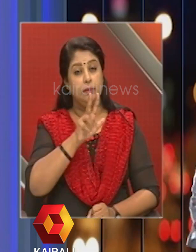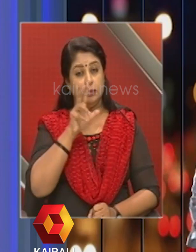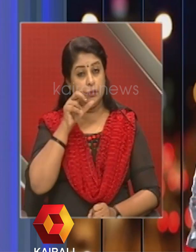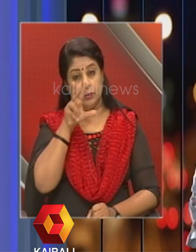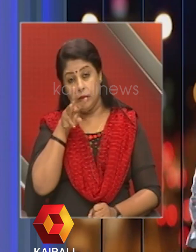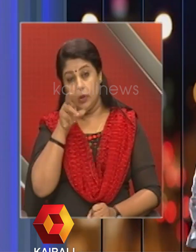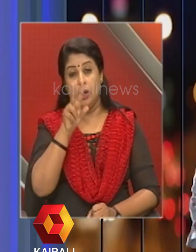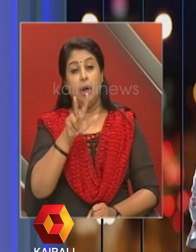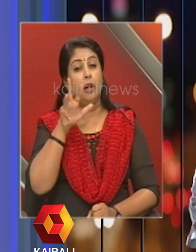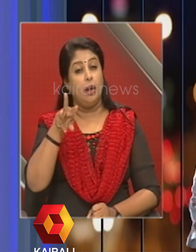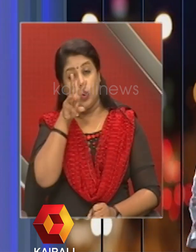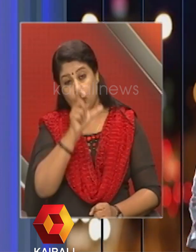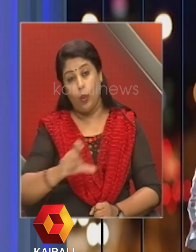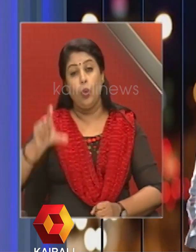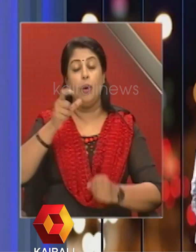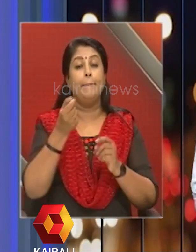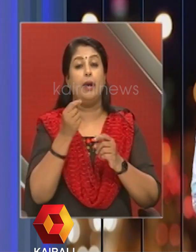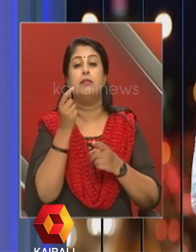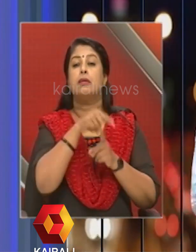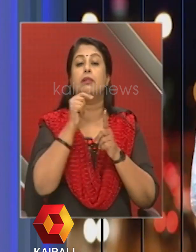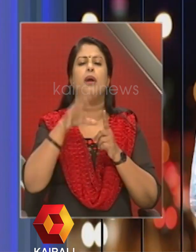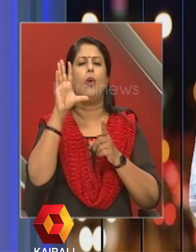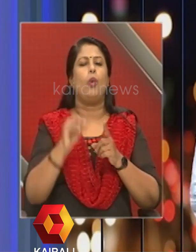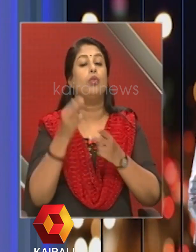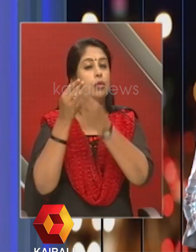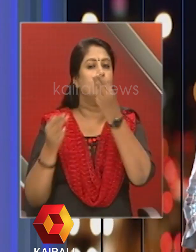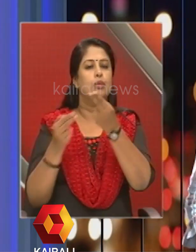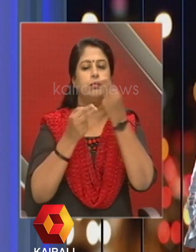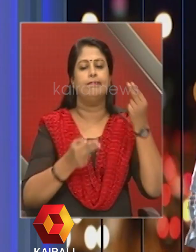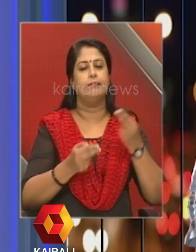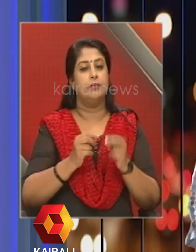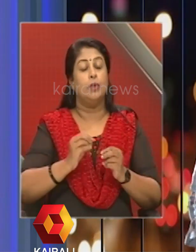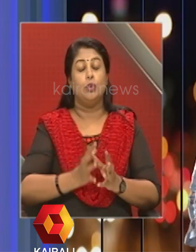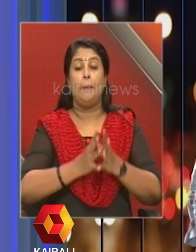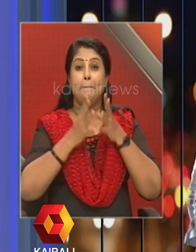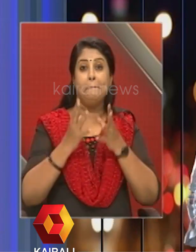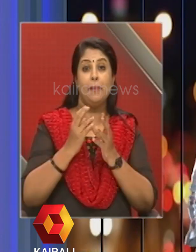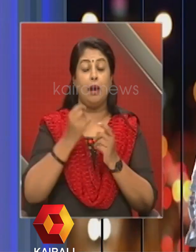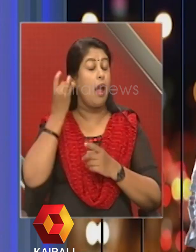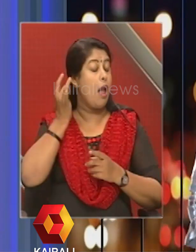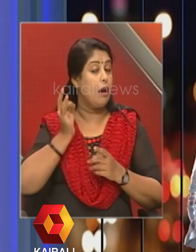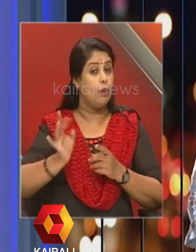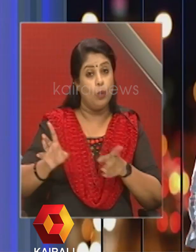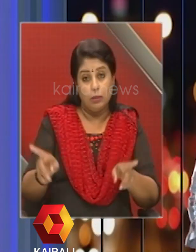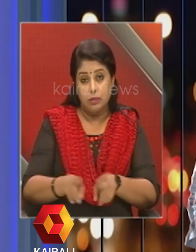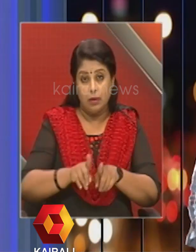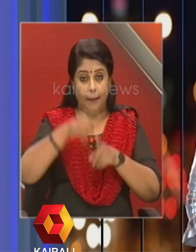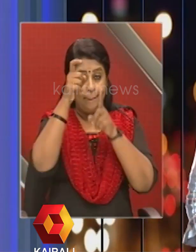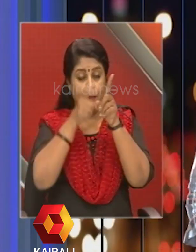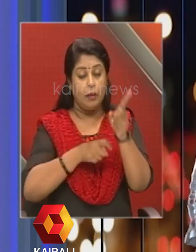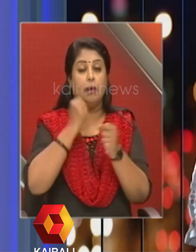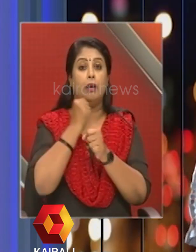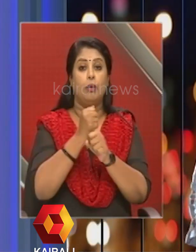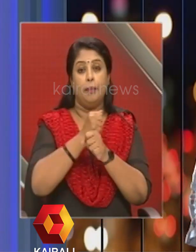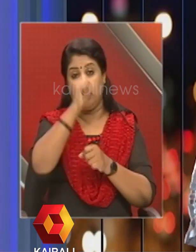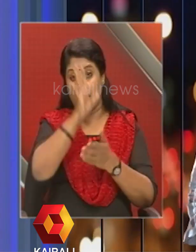8000 കോടിയോളം രൂപയാണ് വായ്പ ഇനത്തിൽ വെട്ടിക്കുറിച്ചത്. വിശദാംശങ്ങളുമായി പി വി കുട്ടൻ ചേരുന്നു. കുട്ടൻ, വലിയ അപഗണന തന്നെയാണ് കേന്ദ്ര സർക്കാർ കേരള